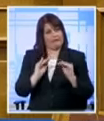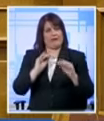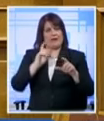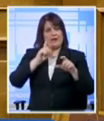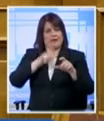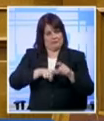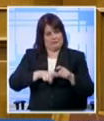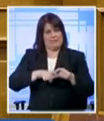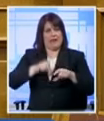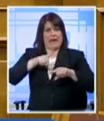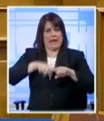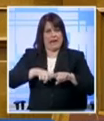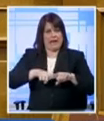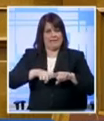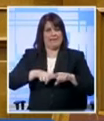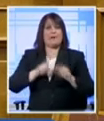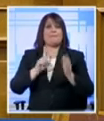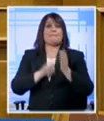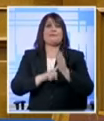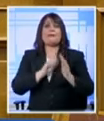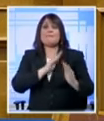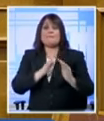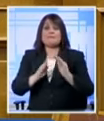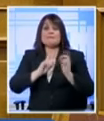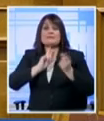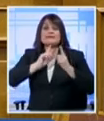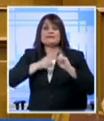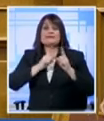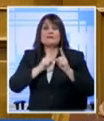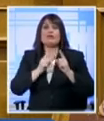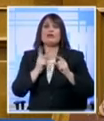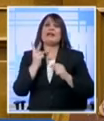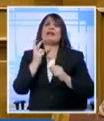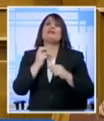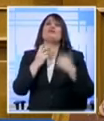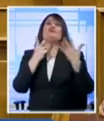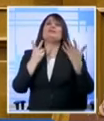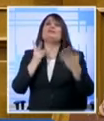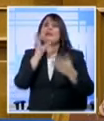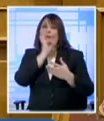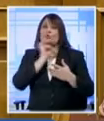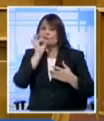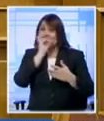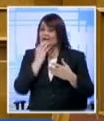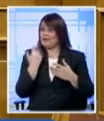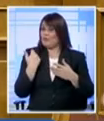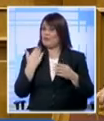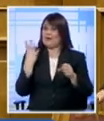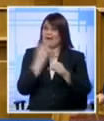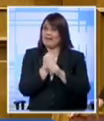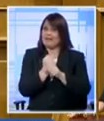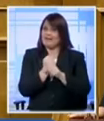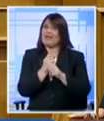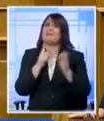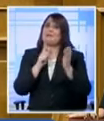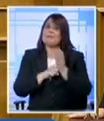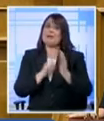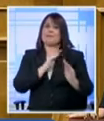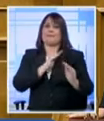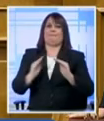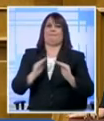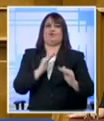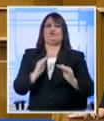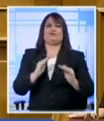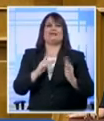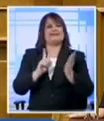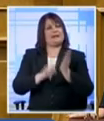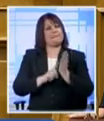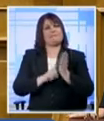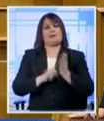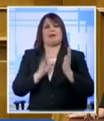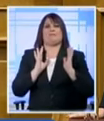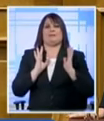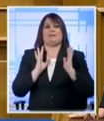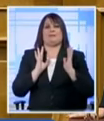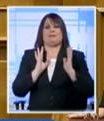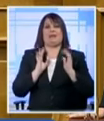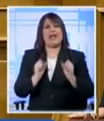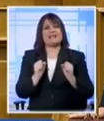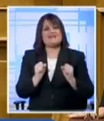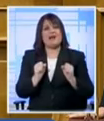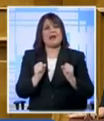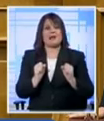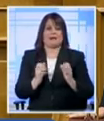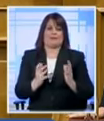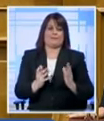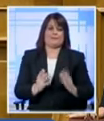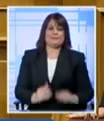να διασφαλίσουμε τη συμφωνία της 27ης Οκτωβρίου. Πώς θα τη διασφαλίσουμε, κυρίες και κύριοι συνάδελφοι?